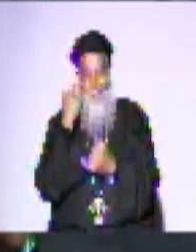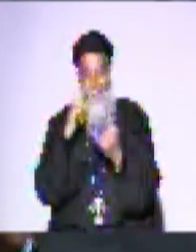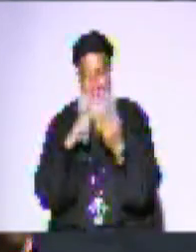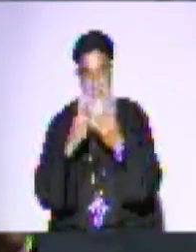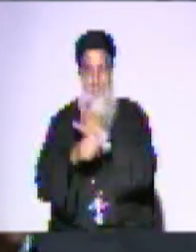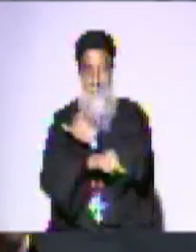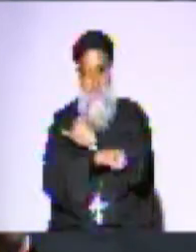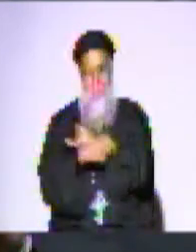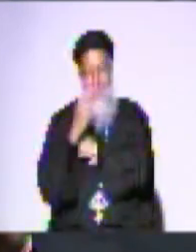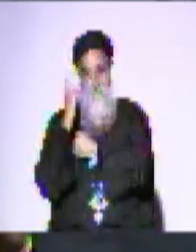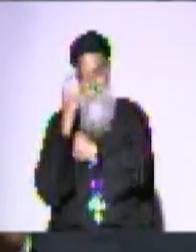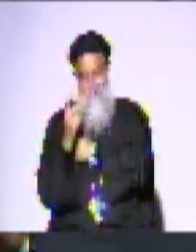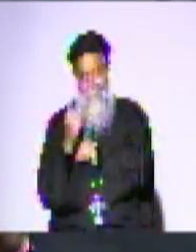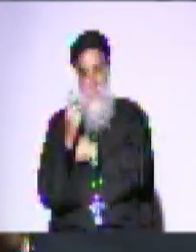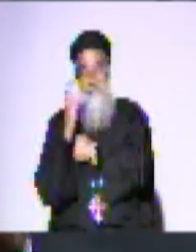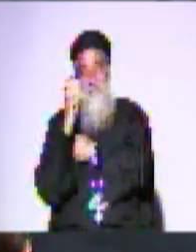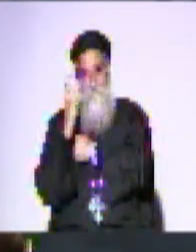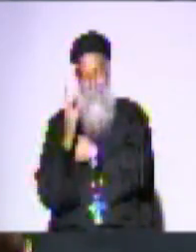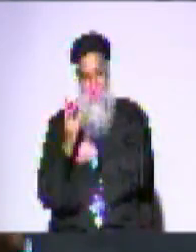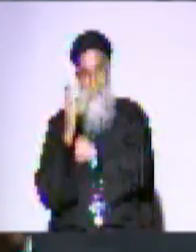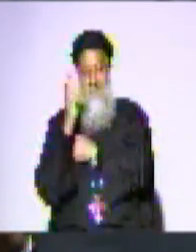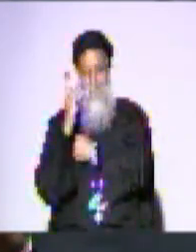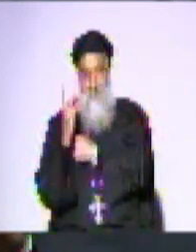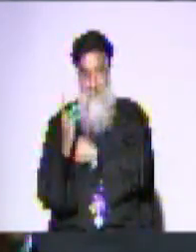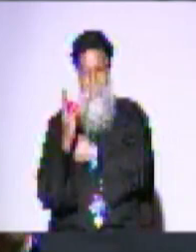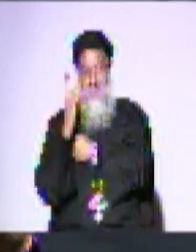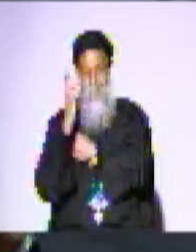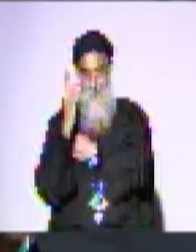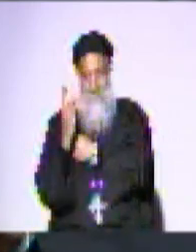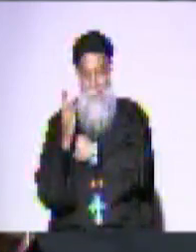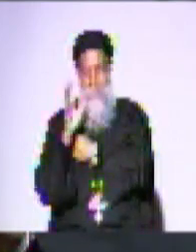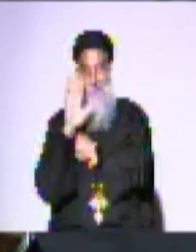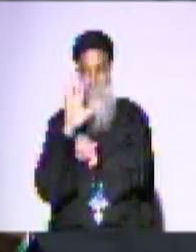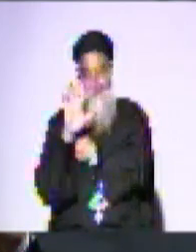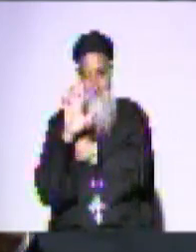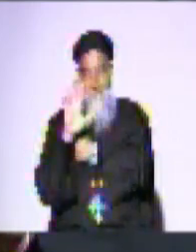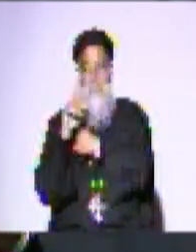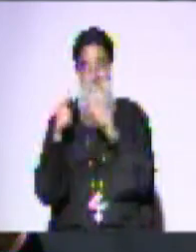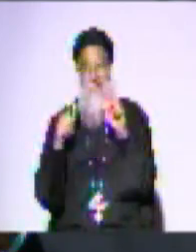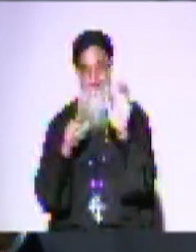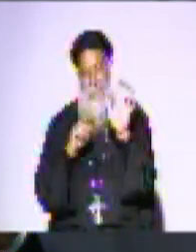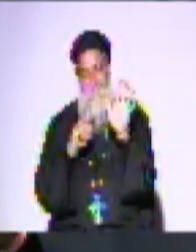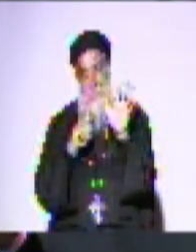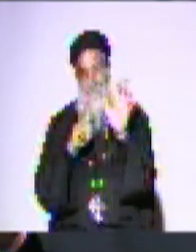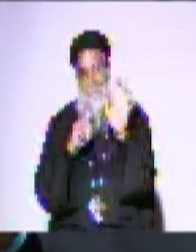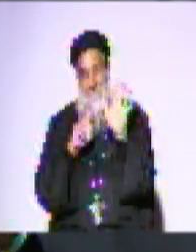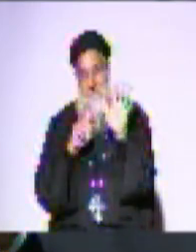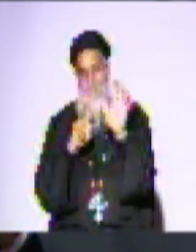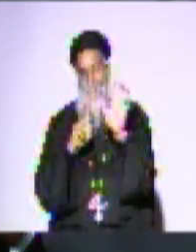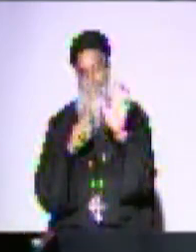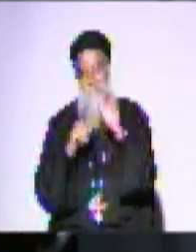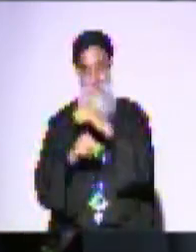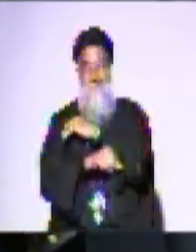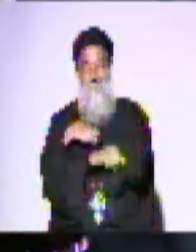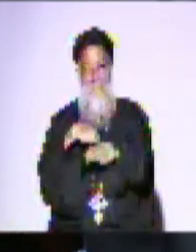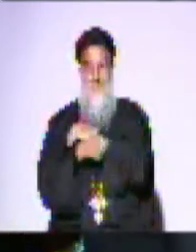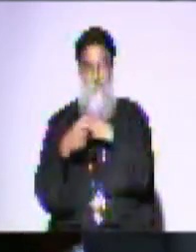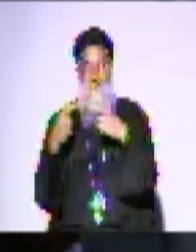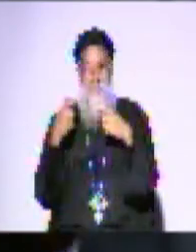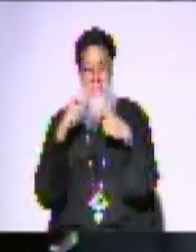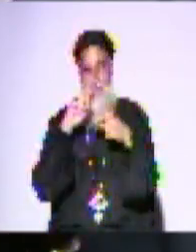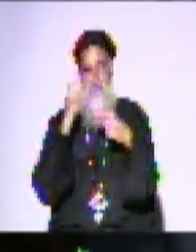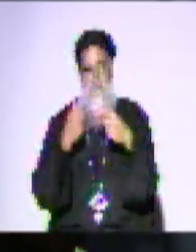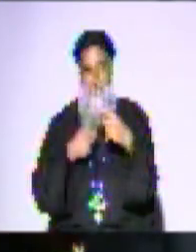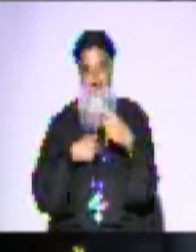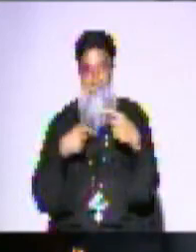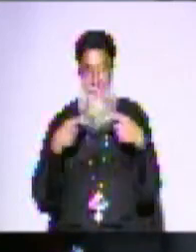الأسبوع الأول لحد النهاردة هنتكلم في أناجيل أيام الأسبوع السادس. الأسبوع الأول كان ضد الذات اللي